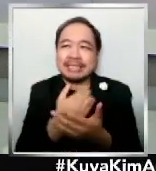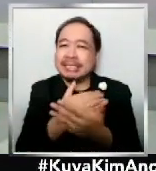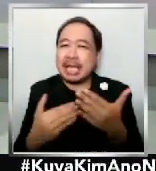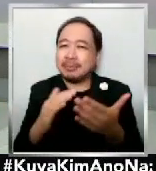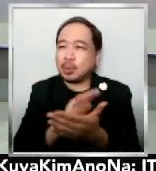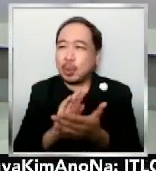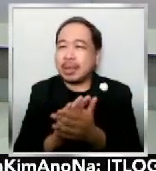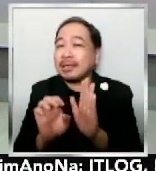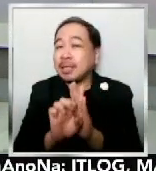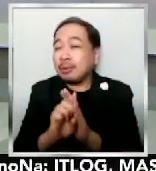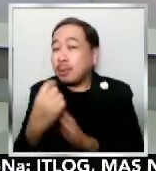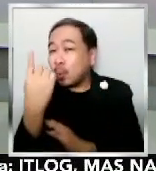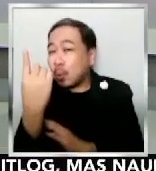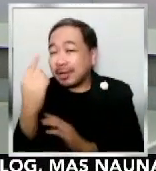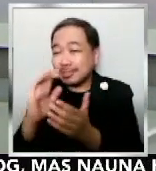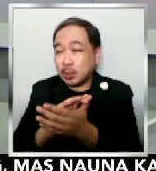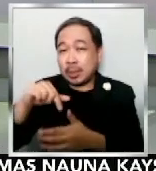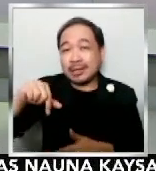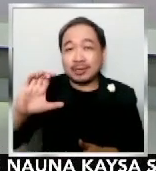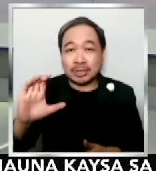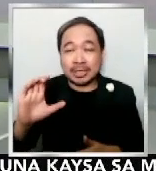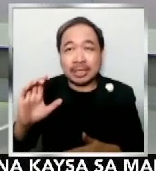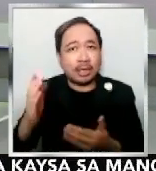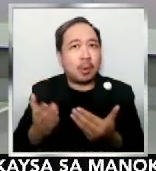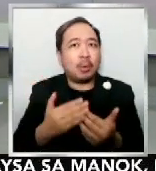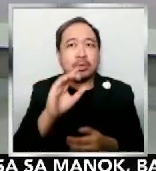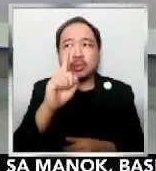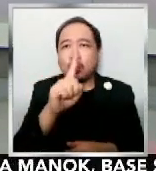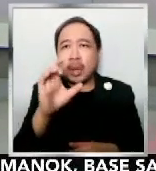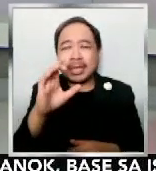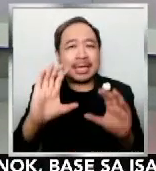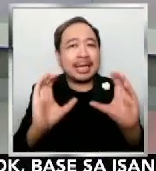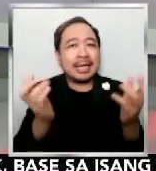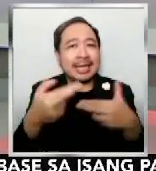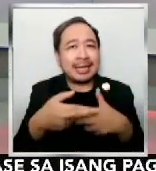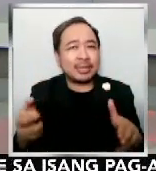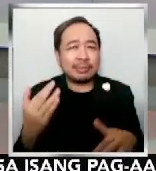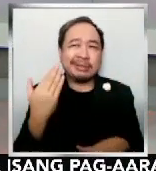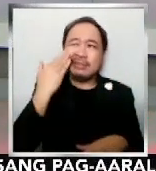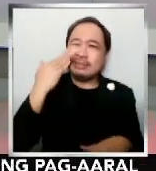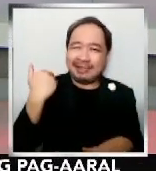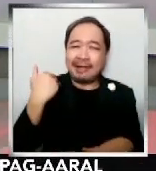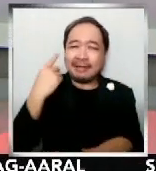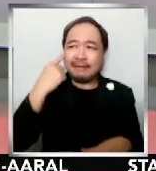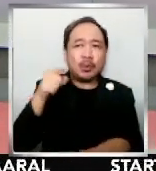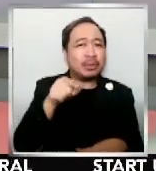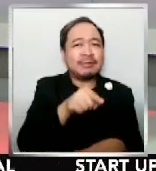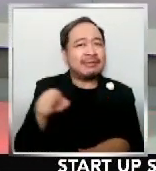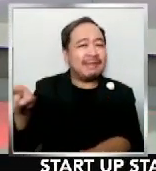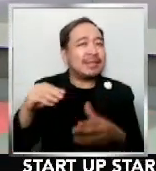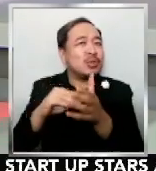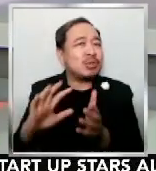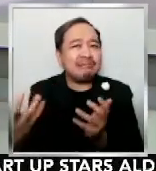Quezon City, kung saan mahigit 100 silid daw ang kulang para sa kanilang mga mag-aaral.